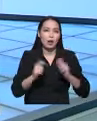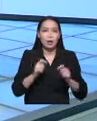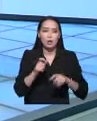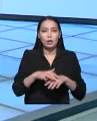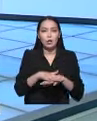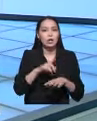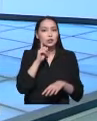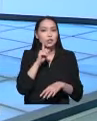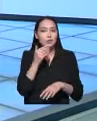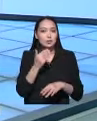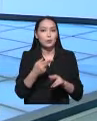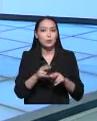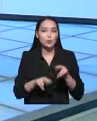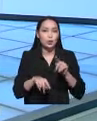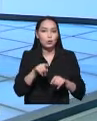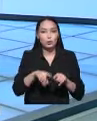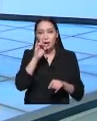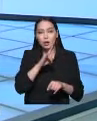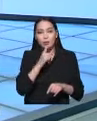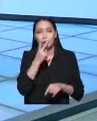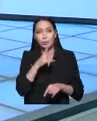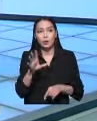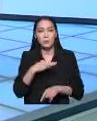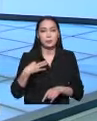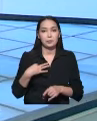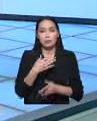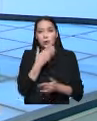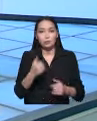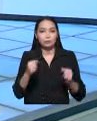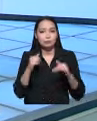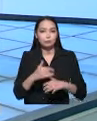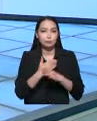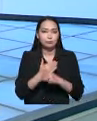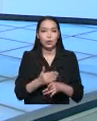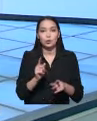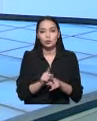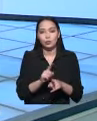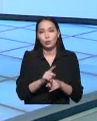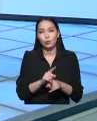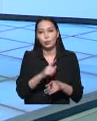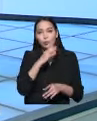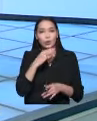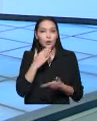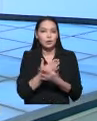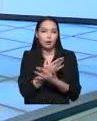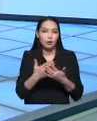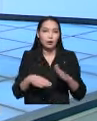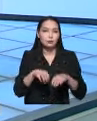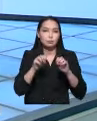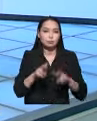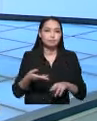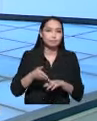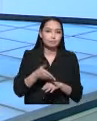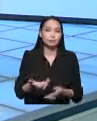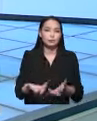айқын, туған елде болып жатқан қиындықтарға бей-жай қарамай, үн қосу, шешуге қол ұшын созу. Түрлі саланың мамандары қолына күрек алып,